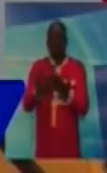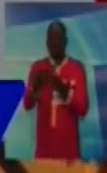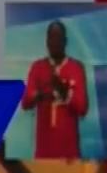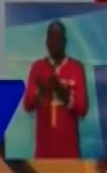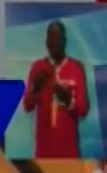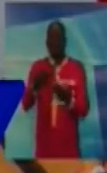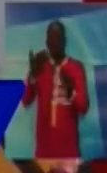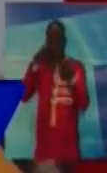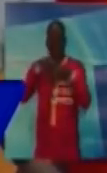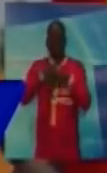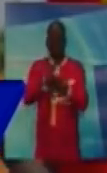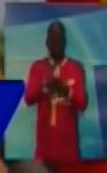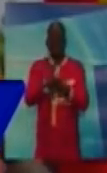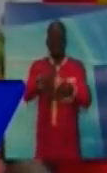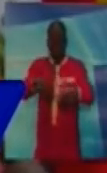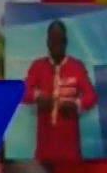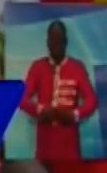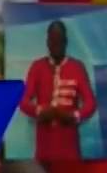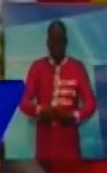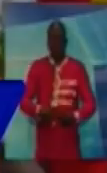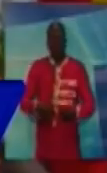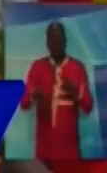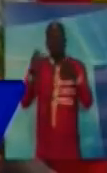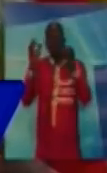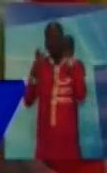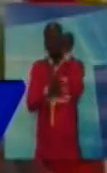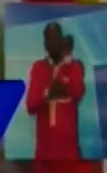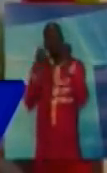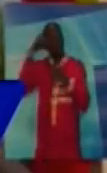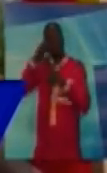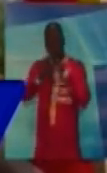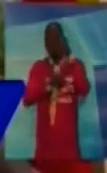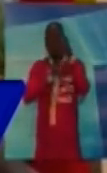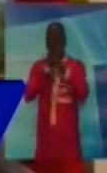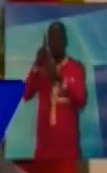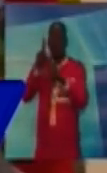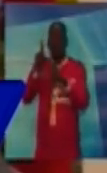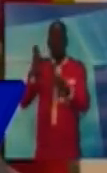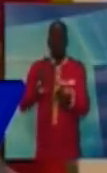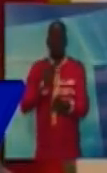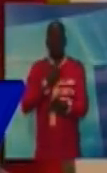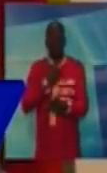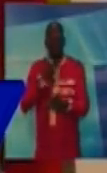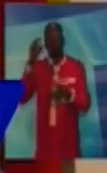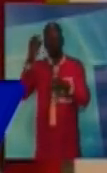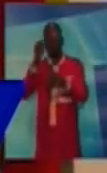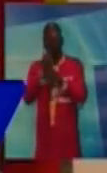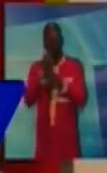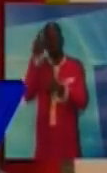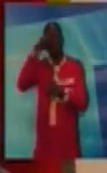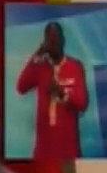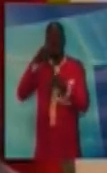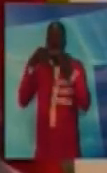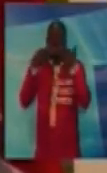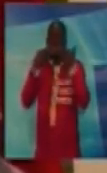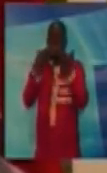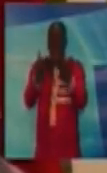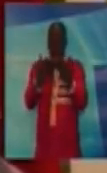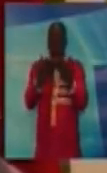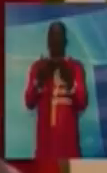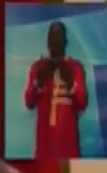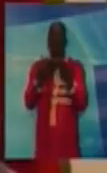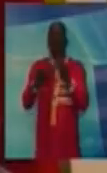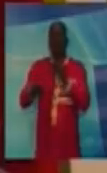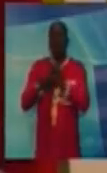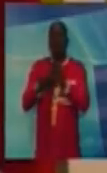la réinsertion des jeunes tentés par l'aventure. Nous tenons particulièrement à remercier